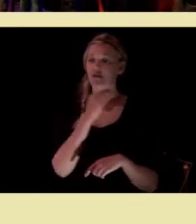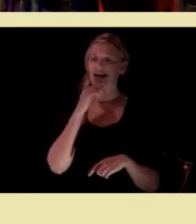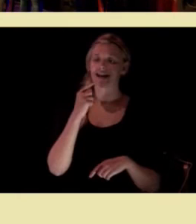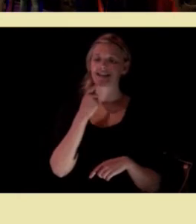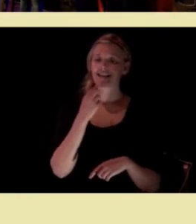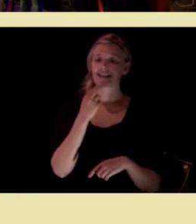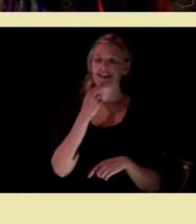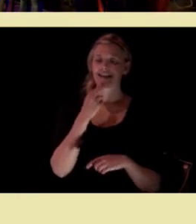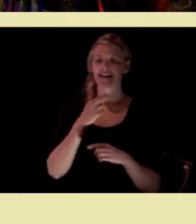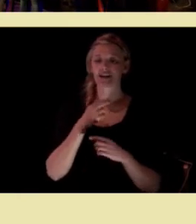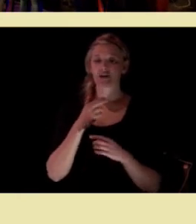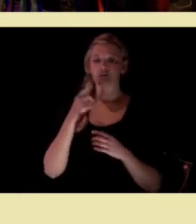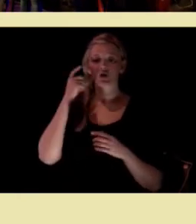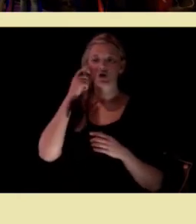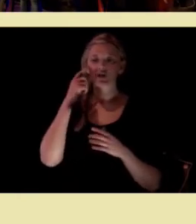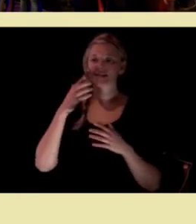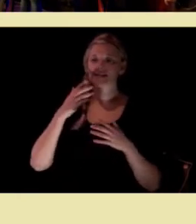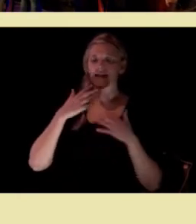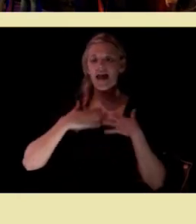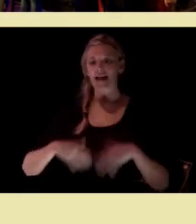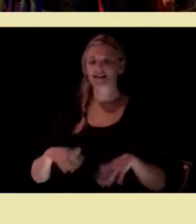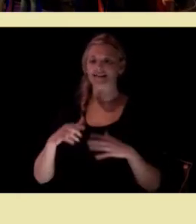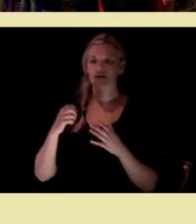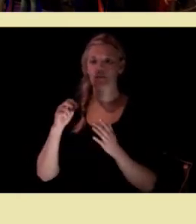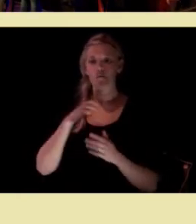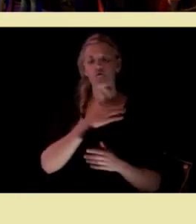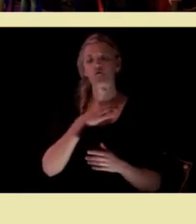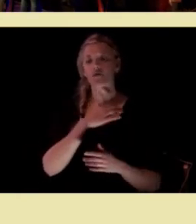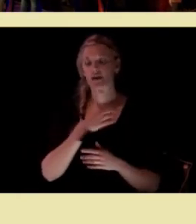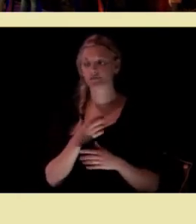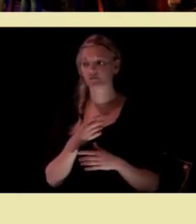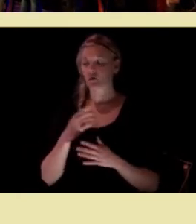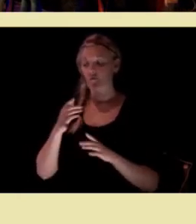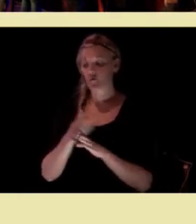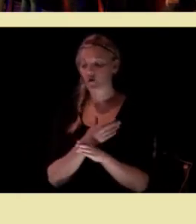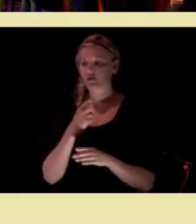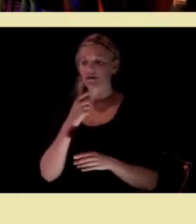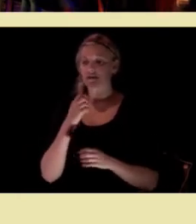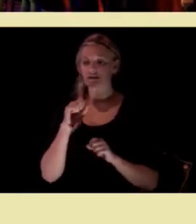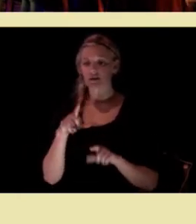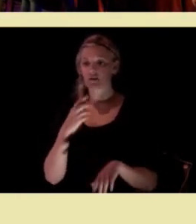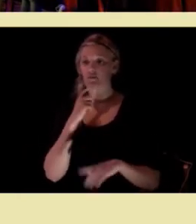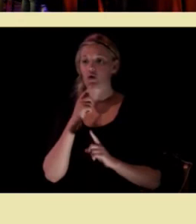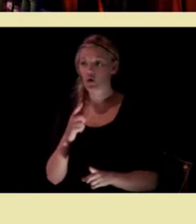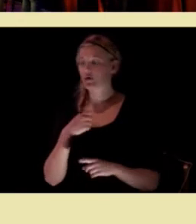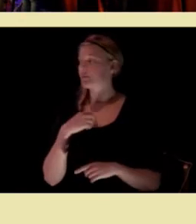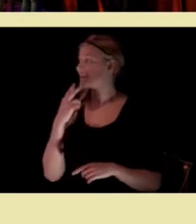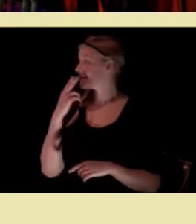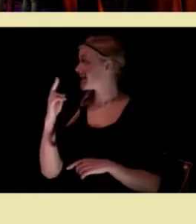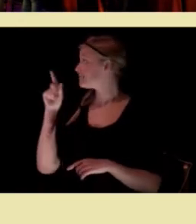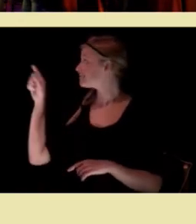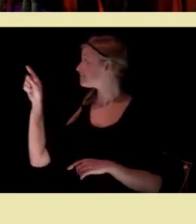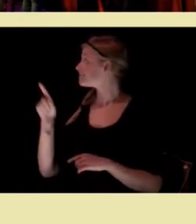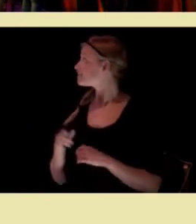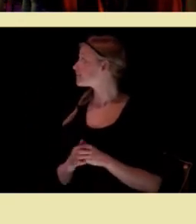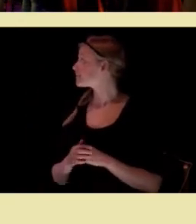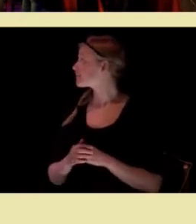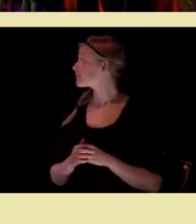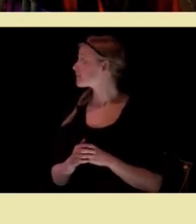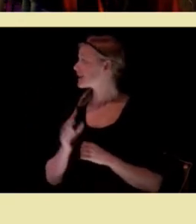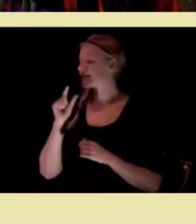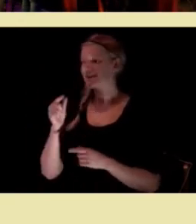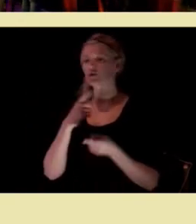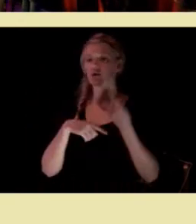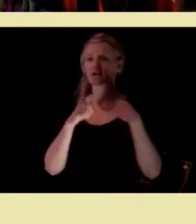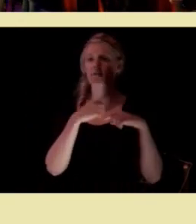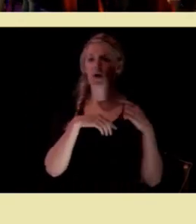Psykisk helseproffene. Og før vi begynner å høre på råd fra dere, skal vi bare kikke litt. Alexander, jeg tror den ligger bort på der. Litt